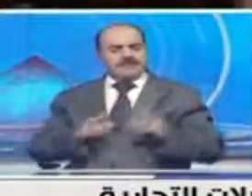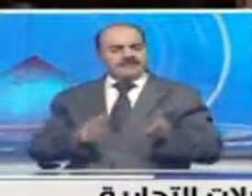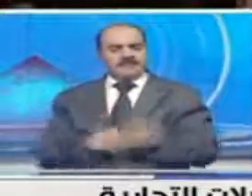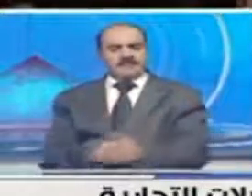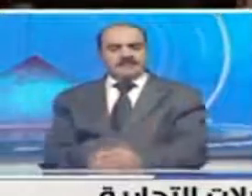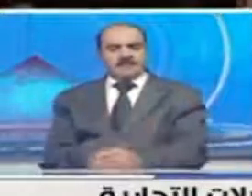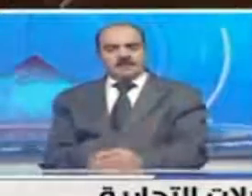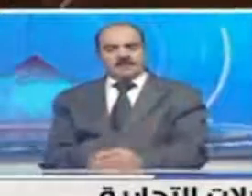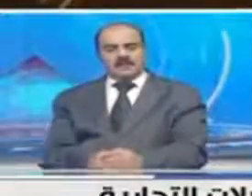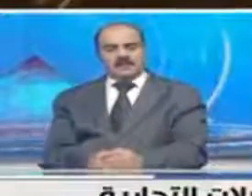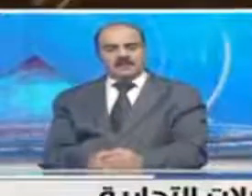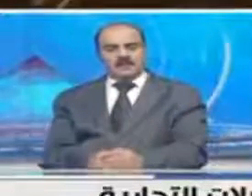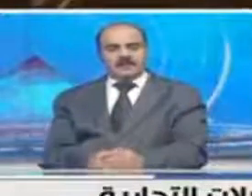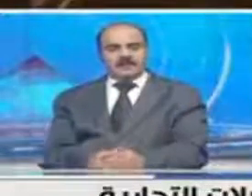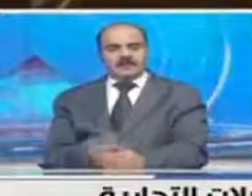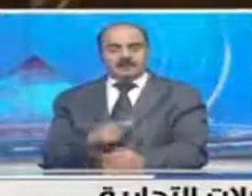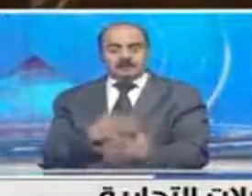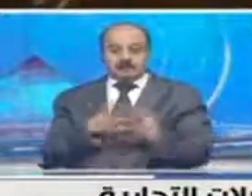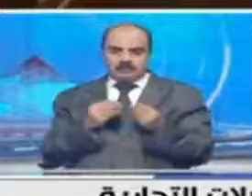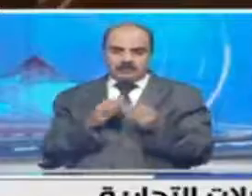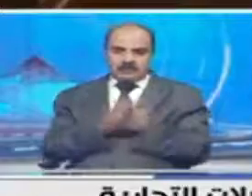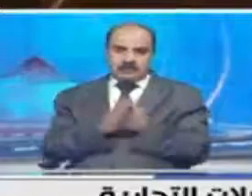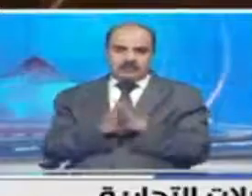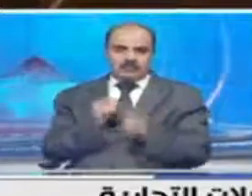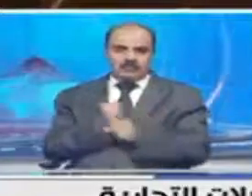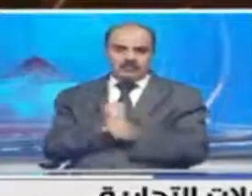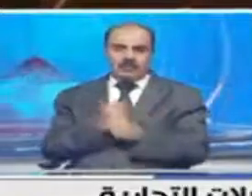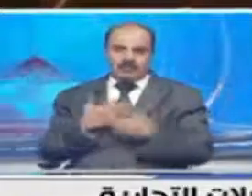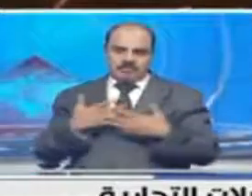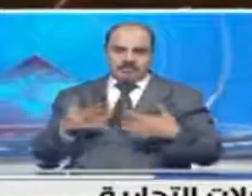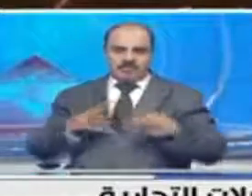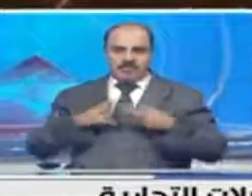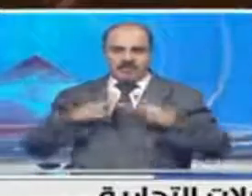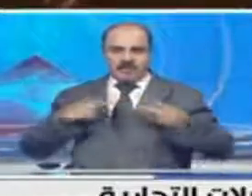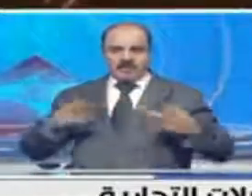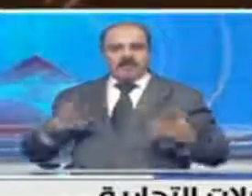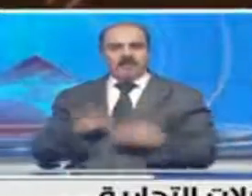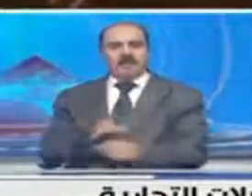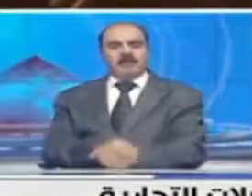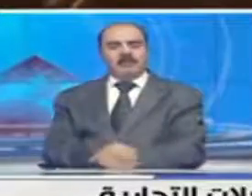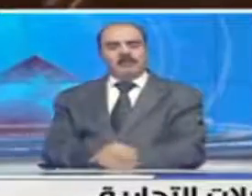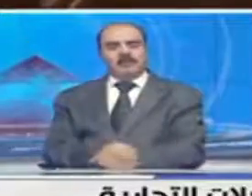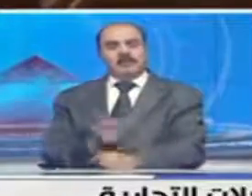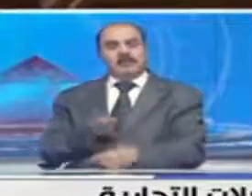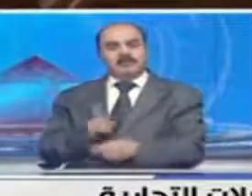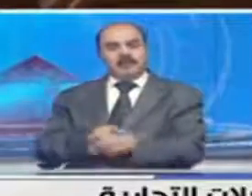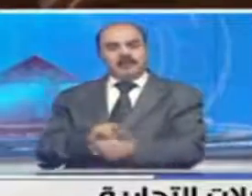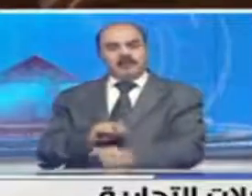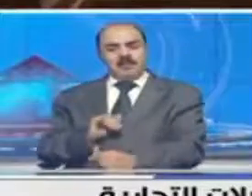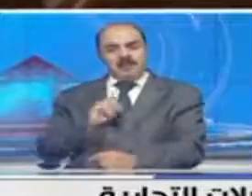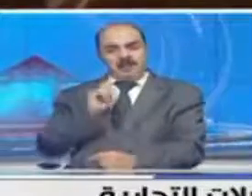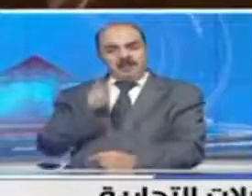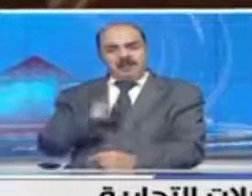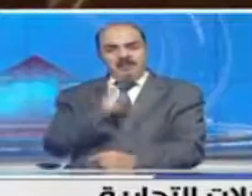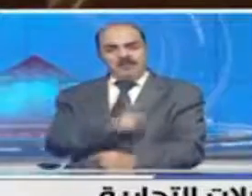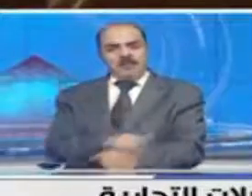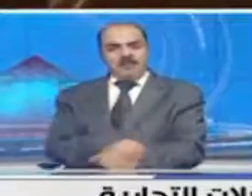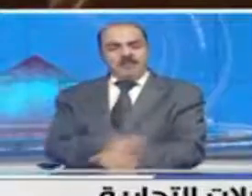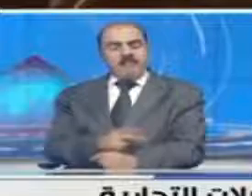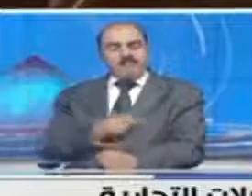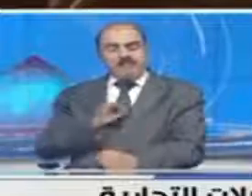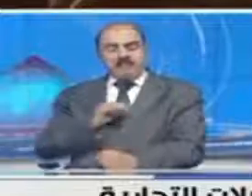المجالات. في الحقيقة زخم كبير في هذا المنتدى وتنوع كثير، وبالتالي كان لزاما علينا أن